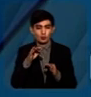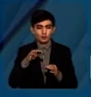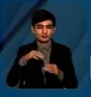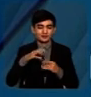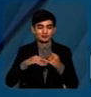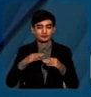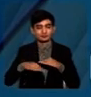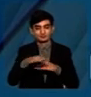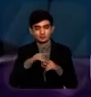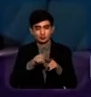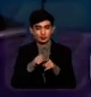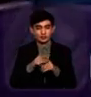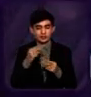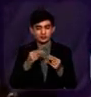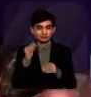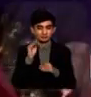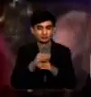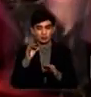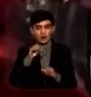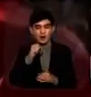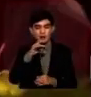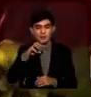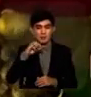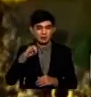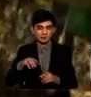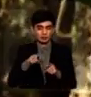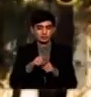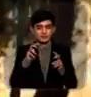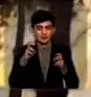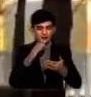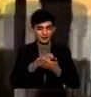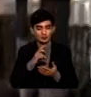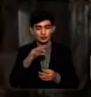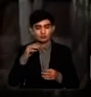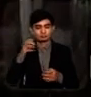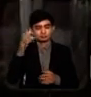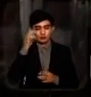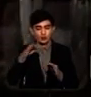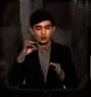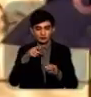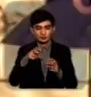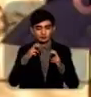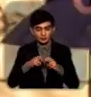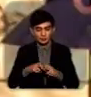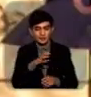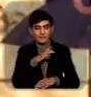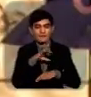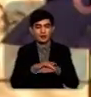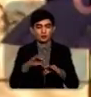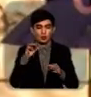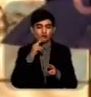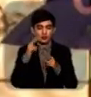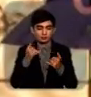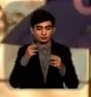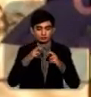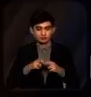которую здесь называют Арбатом. За разъяснением мы обратились в управление образования. Там сообщили, что проверки по факту этих жалоб уже